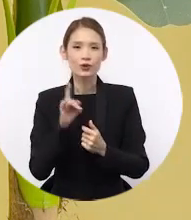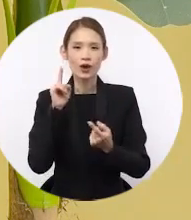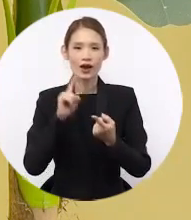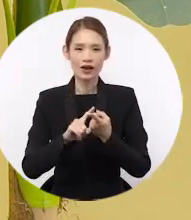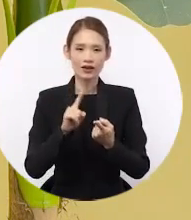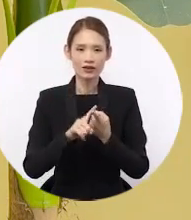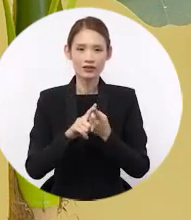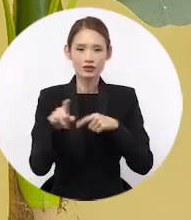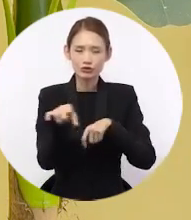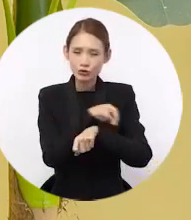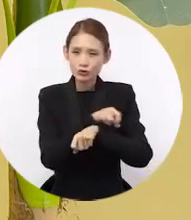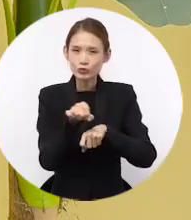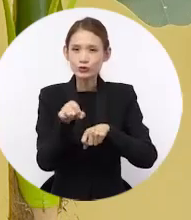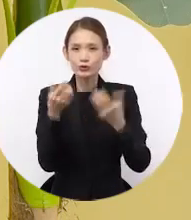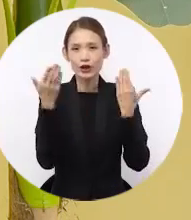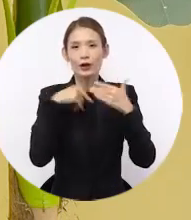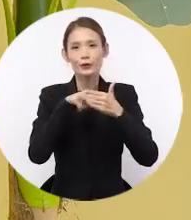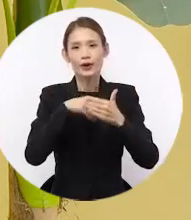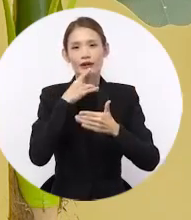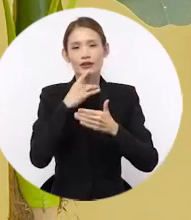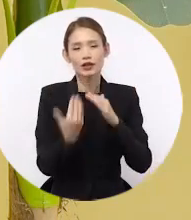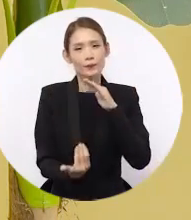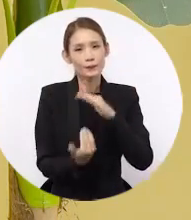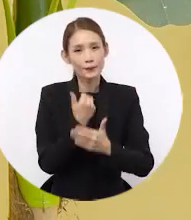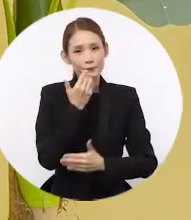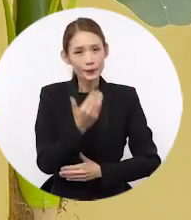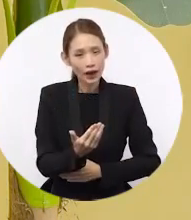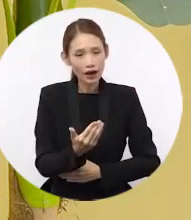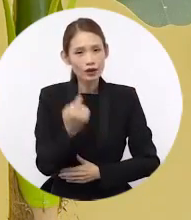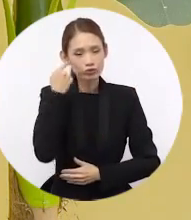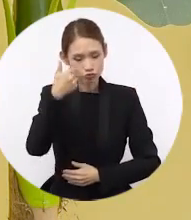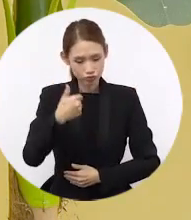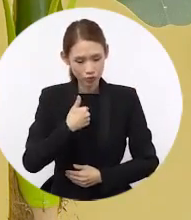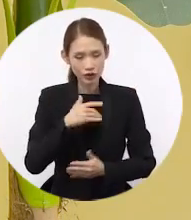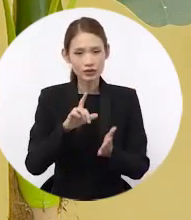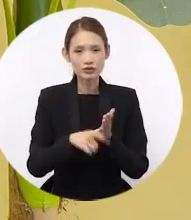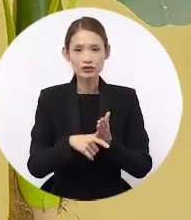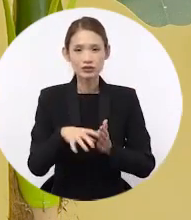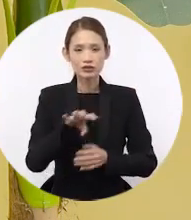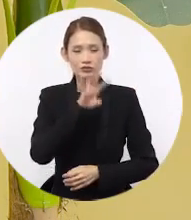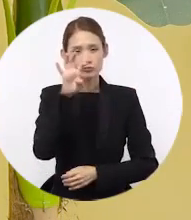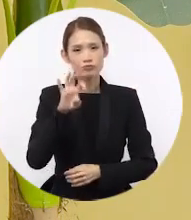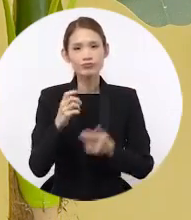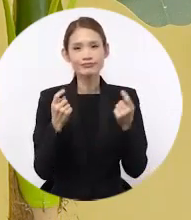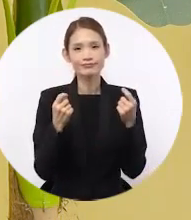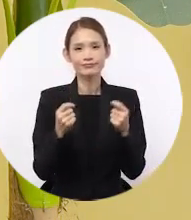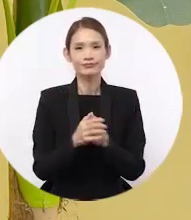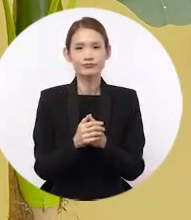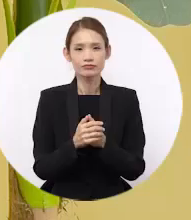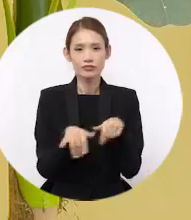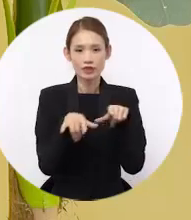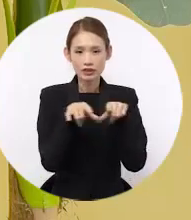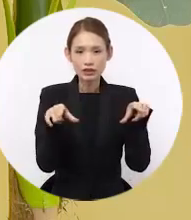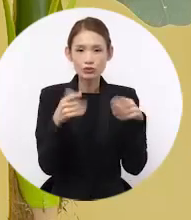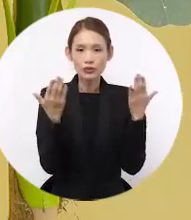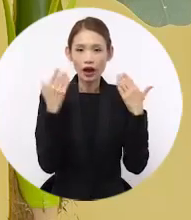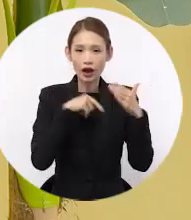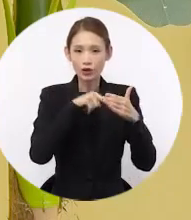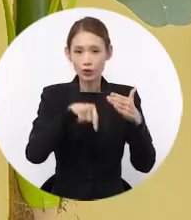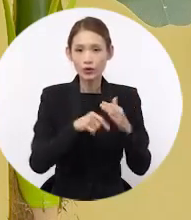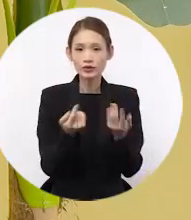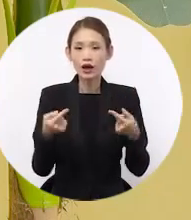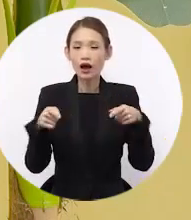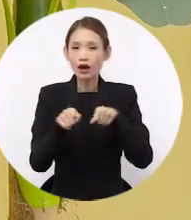근데 그것이 굳이 특수학교 내에서만 이루어질 수 있는가라고 물어봤을 때는 또 의문이 생기는 것 같아요. 일반